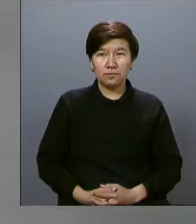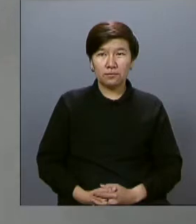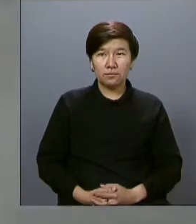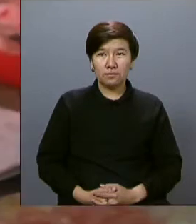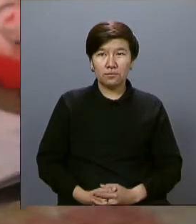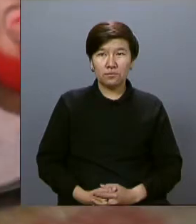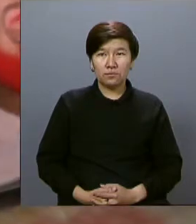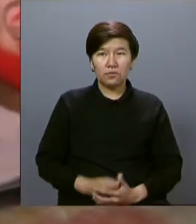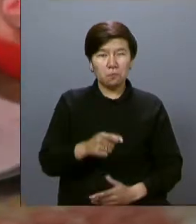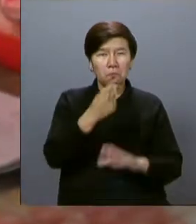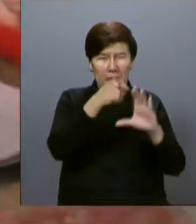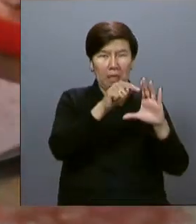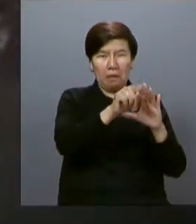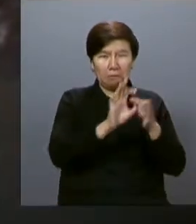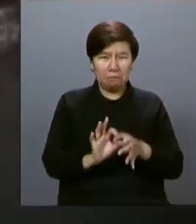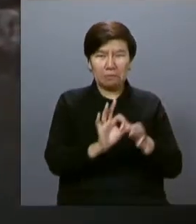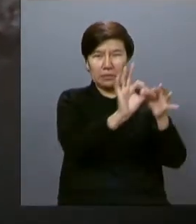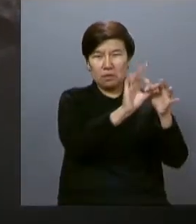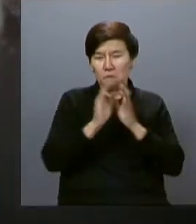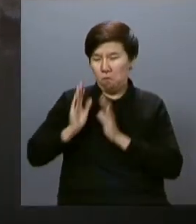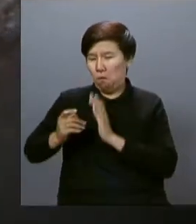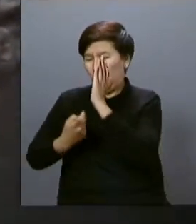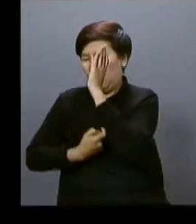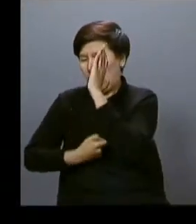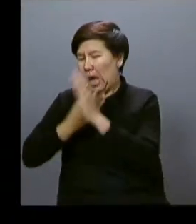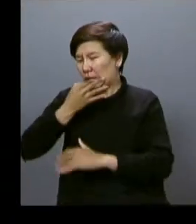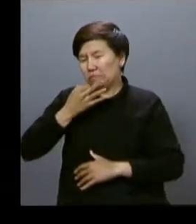ตลาดไม่อยากขึ้นกับคนตัดยาง